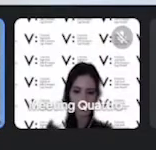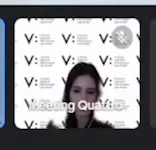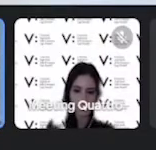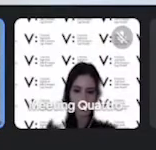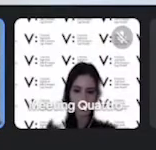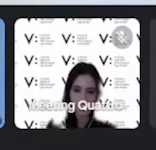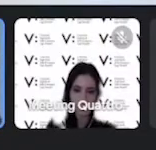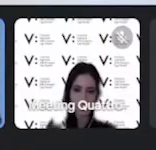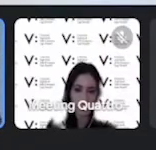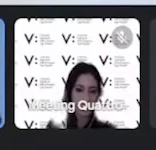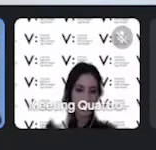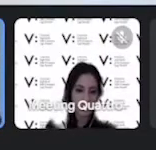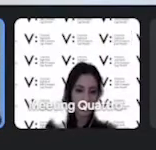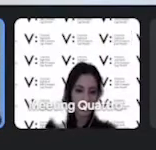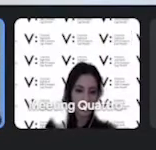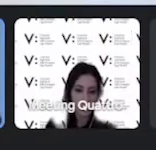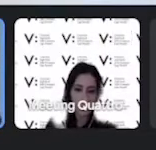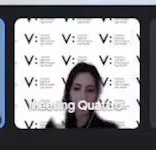gli studenti?